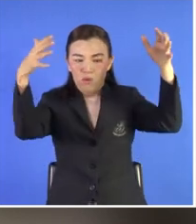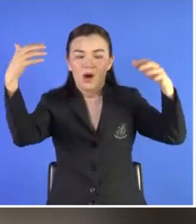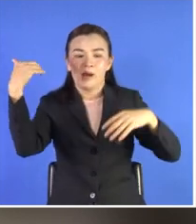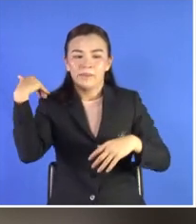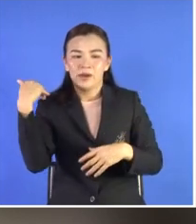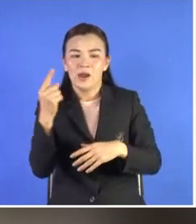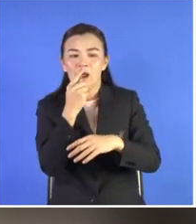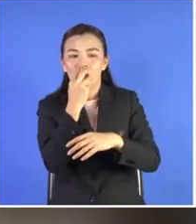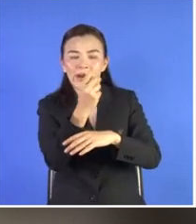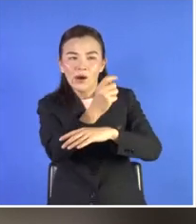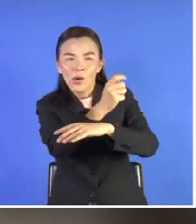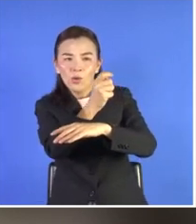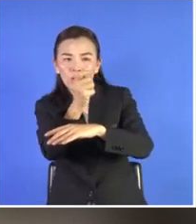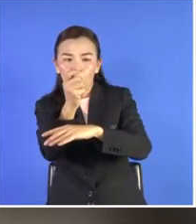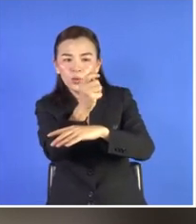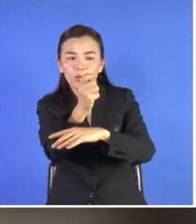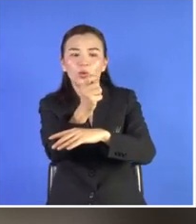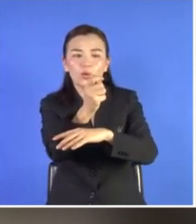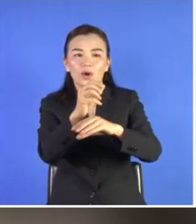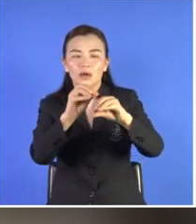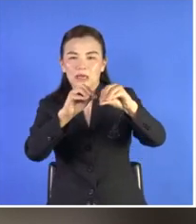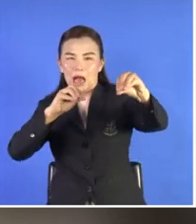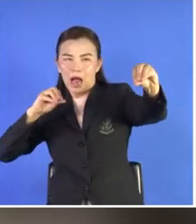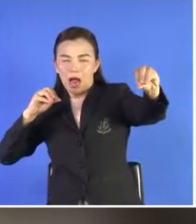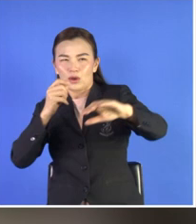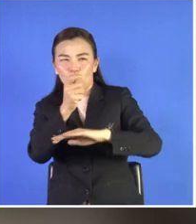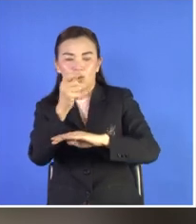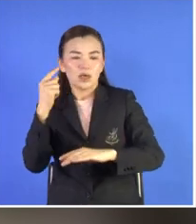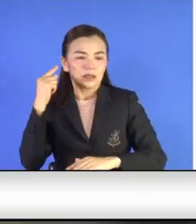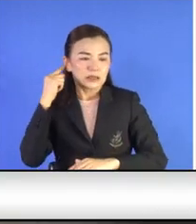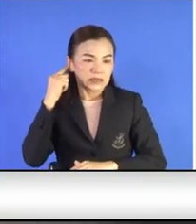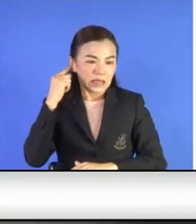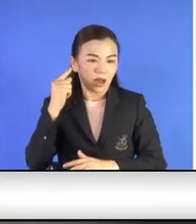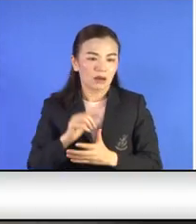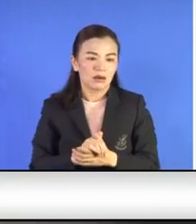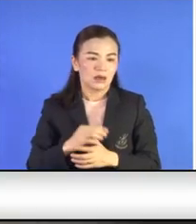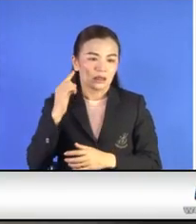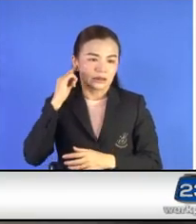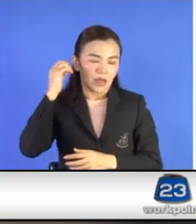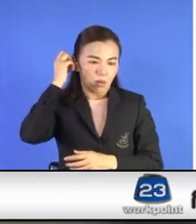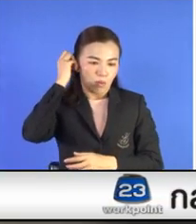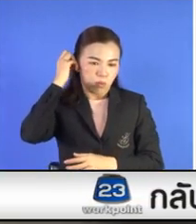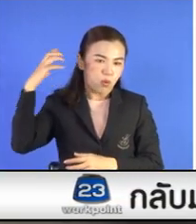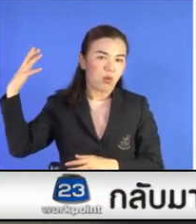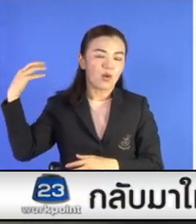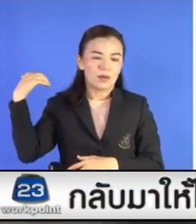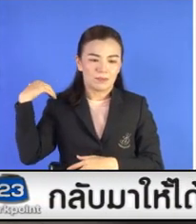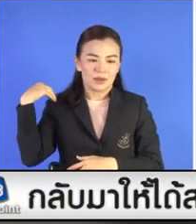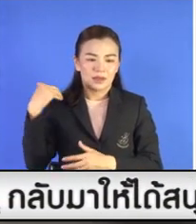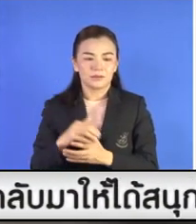พุ่งขึ้นสู่ท้องฟ้ามองเห็นได้จากระยะไกลมากซึ่งมีเสียงดังระเบิดเนี่ยนะฮะเป็นระยะว่าอย่างนั้นเดี๋ยวดูอีกคลิปนึ